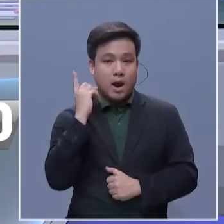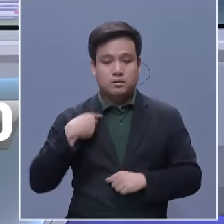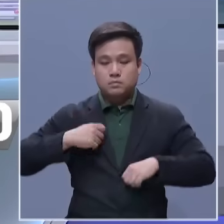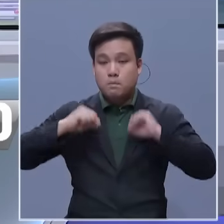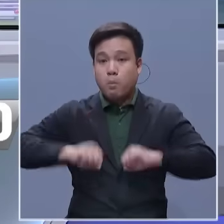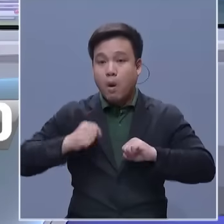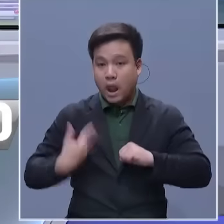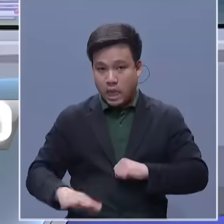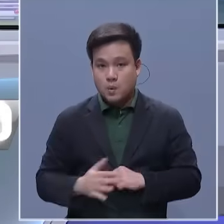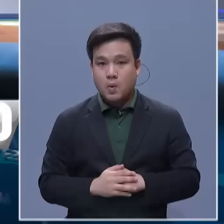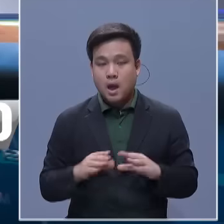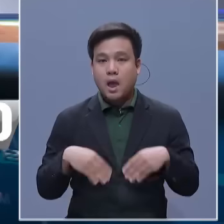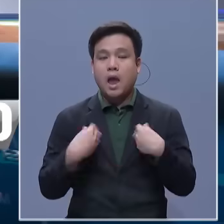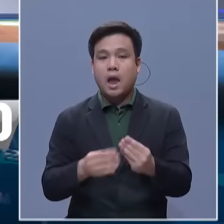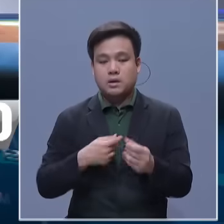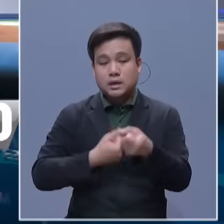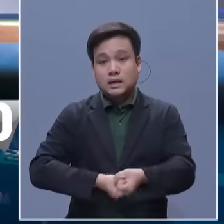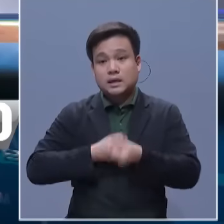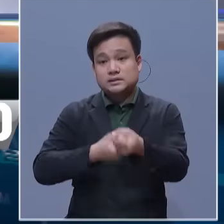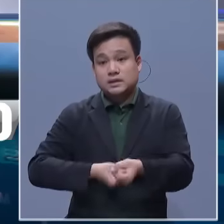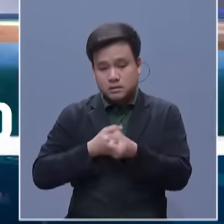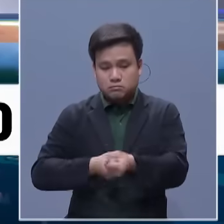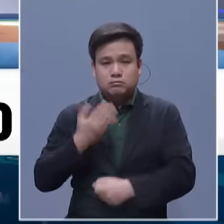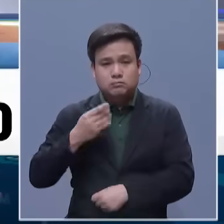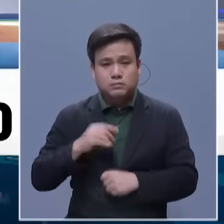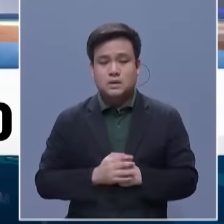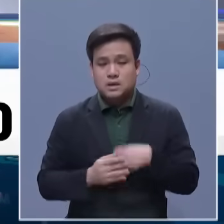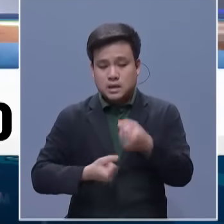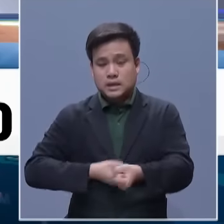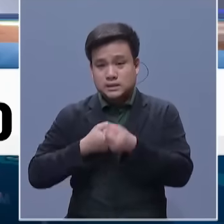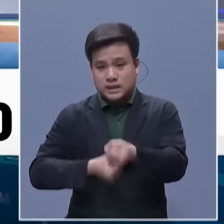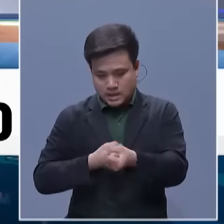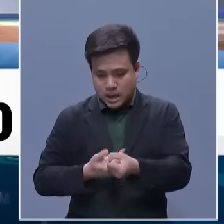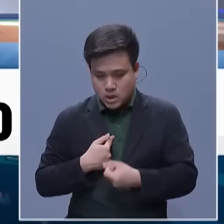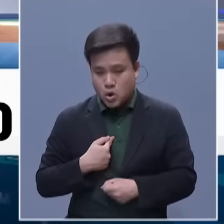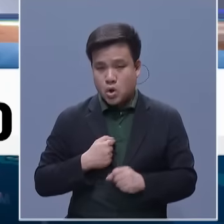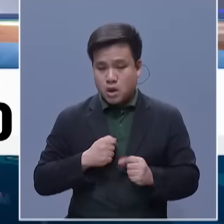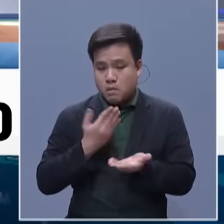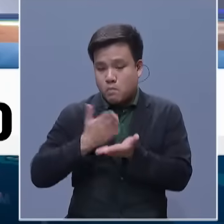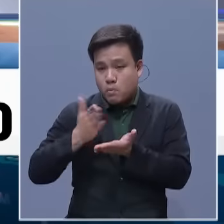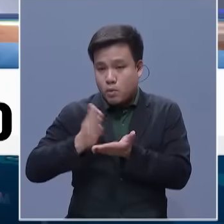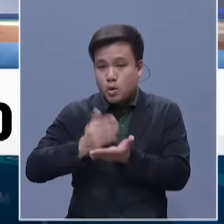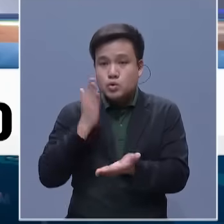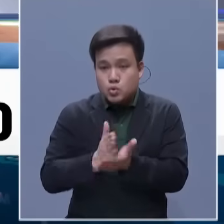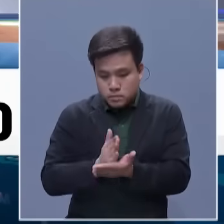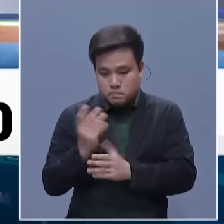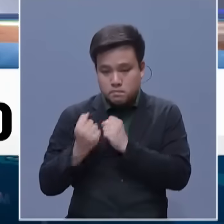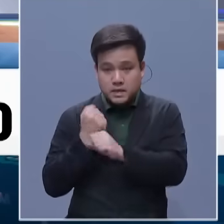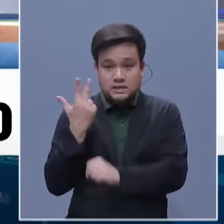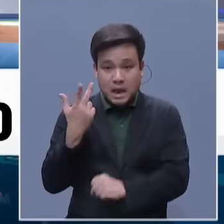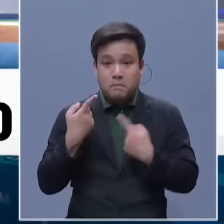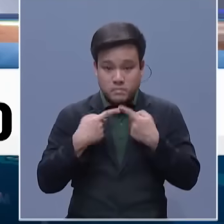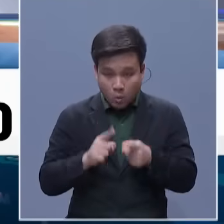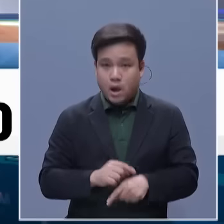เกษตรกร 3ปีถูกมั้ยแต่ปรากฏว่าวงเงินที่จะพักหนี้ให้เนี่ยเกษตรกรต้องเป็นหนี้ไม่เกิน 300,000